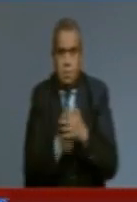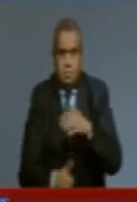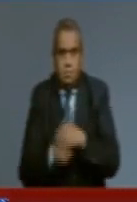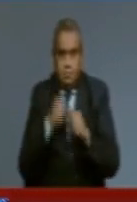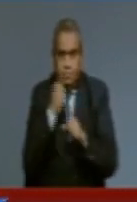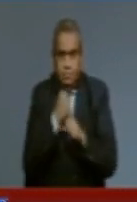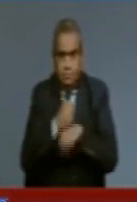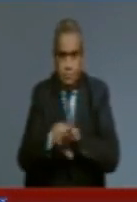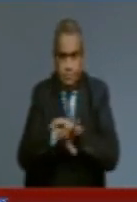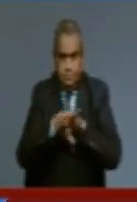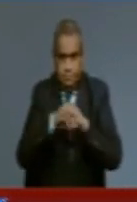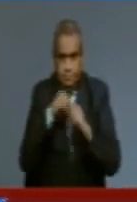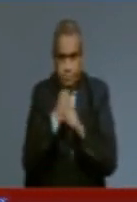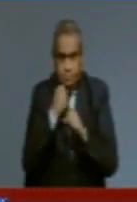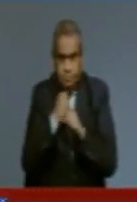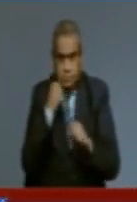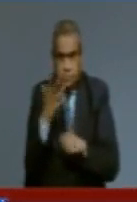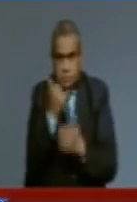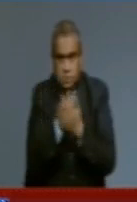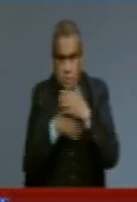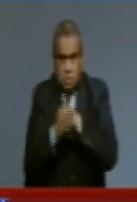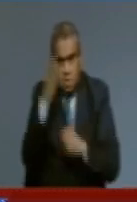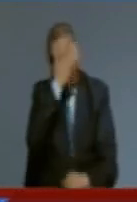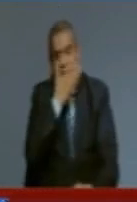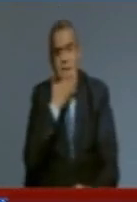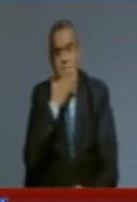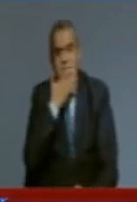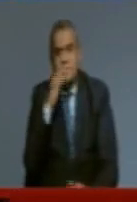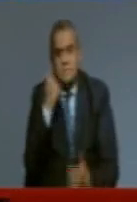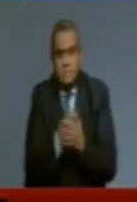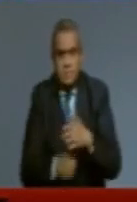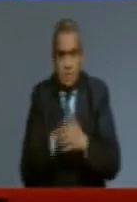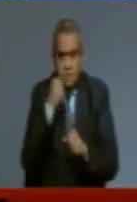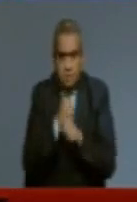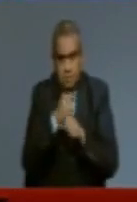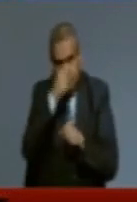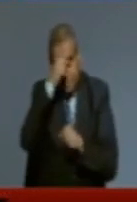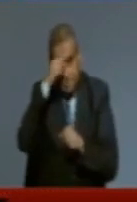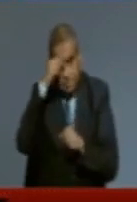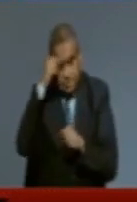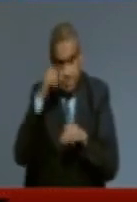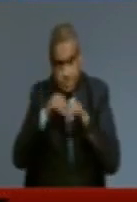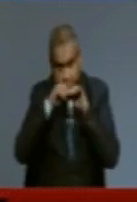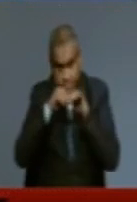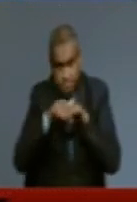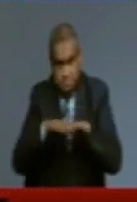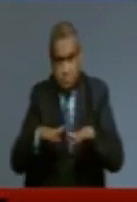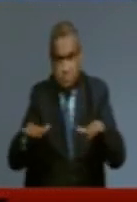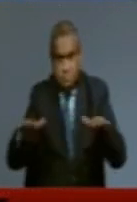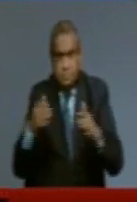حاجات نشاطنا في إفريقيا قامت بإنشاء أكسرخية